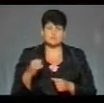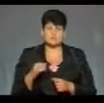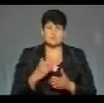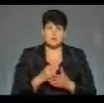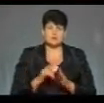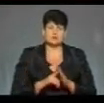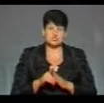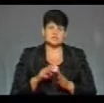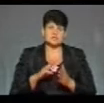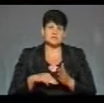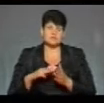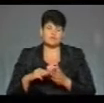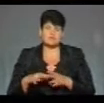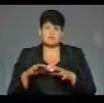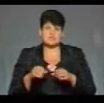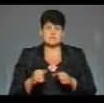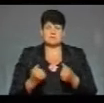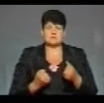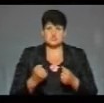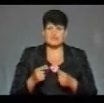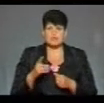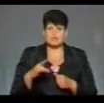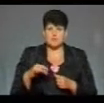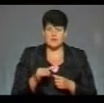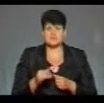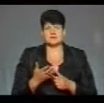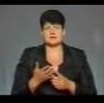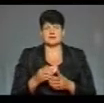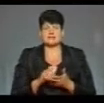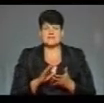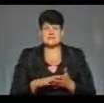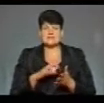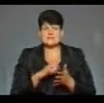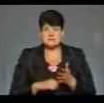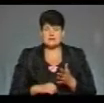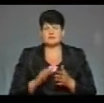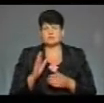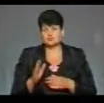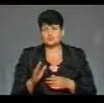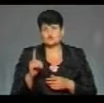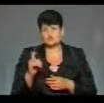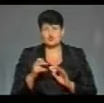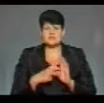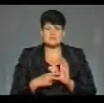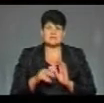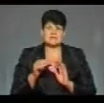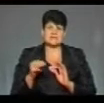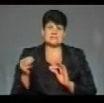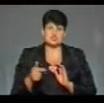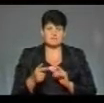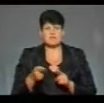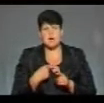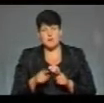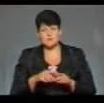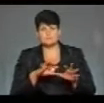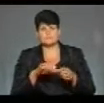почати штрафувати власників машин на європейській реєстрації. Стягнення для власників таких машин сягатимуть 170 тисяч гривень або